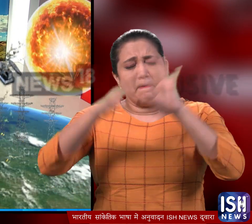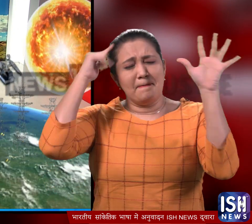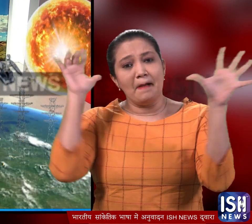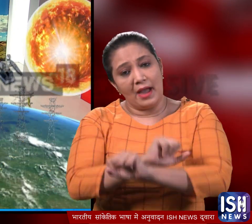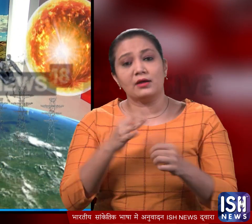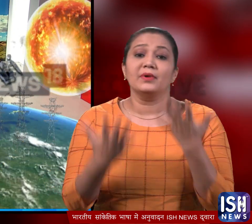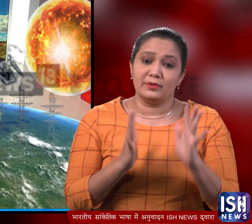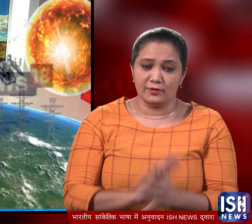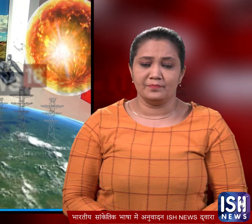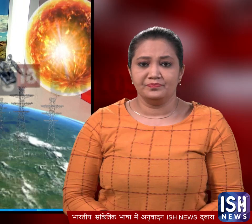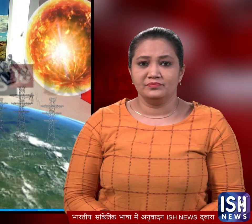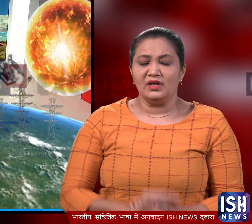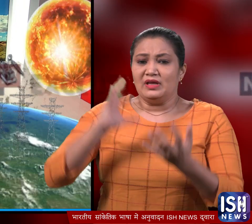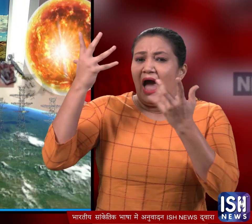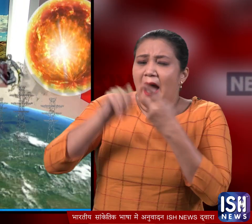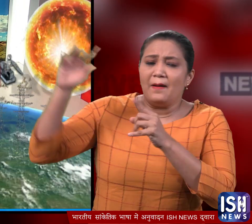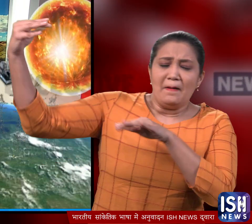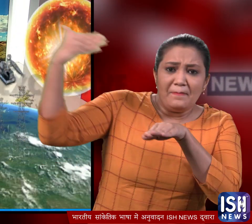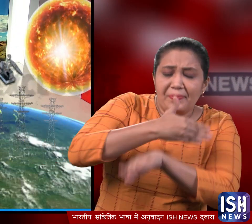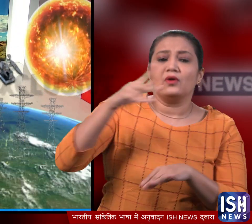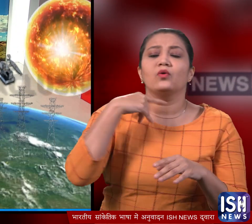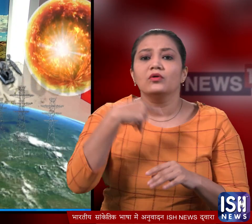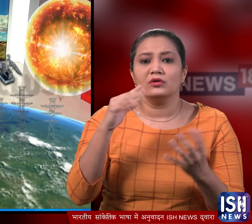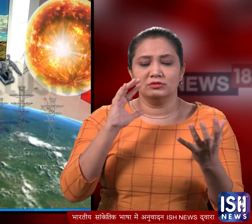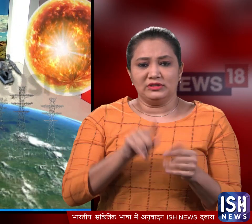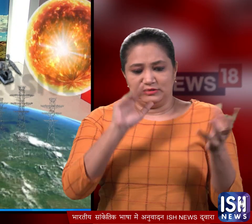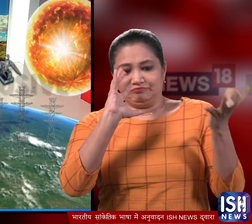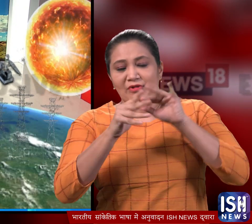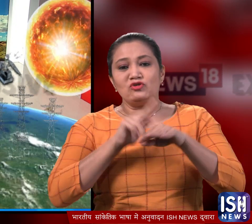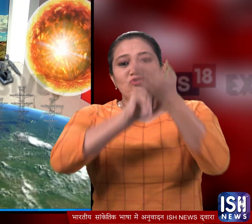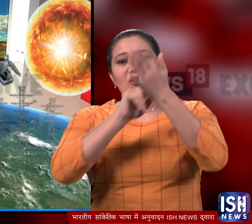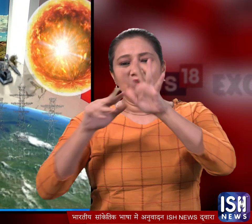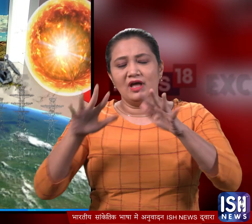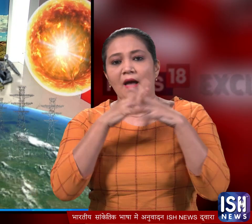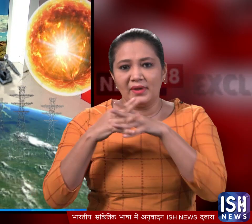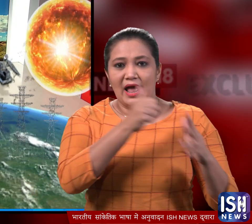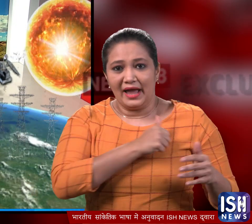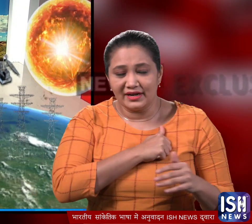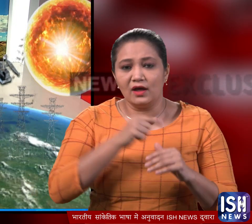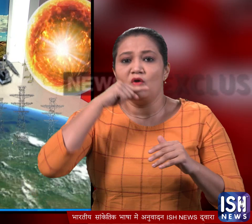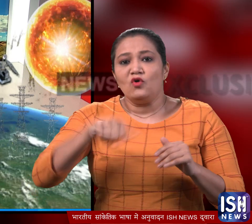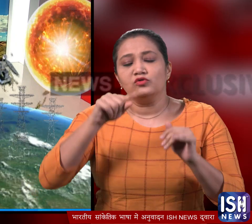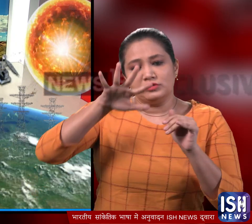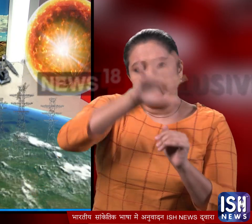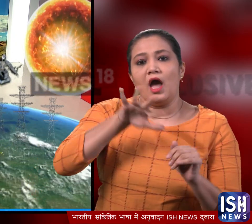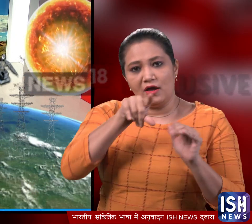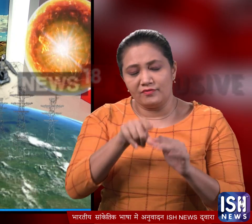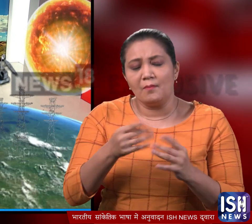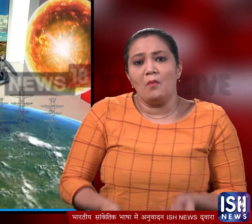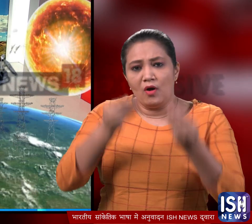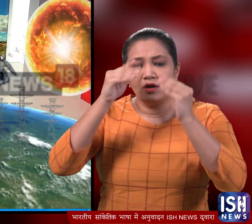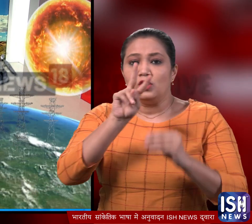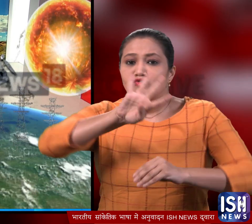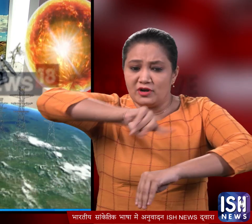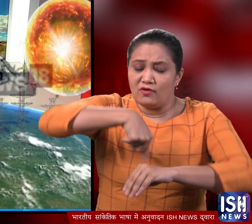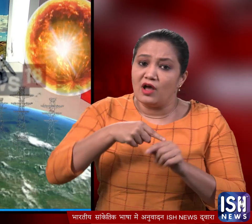है। बताया जा रहा है कि सौर तूफान से सबसे ज्यादा संकट पृथ्वी के उत्तरी छोर से लगे अमेरिका, कनाडा और रूस जैसे देशों पर है, जिनके लिए